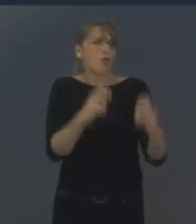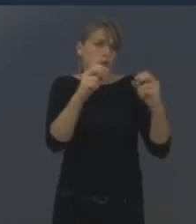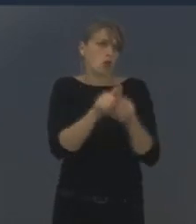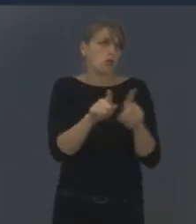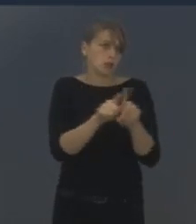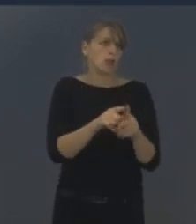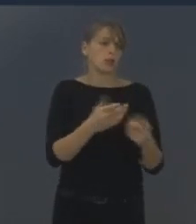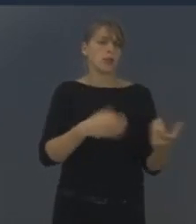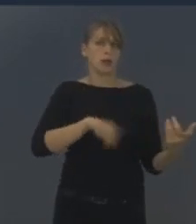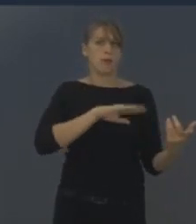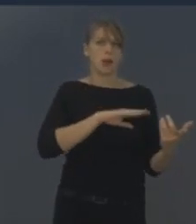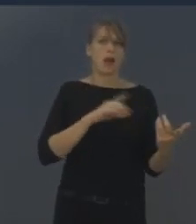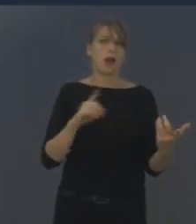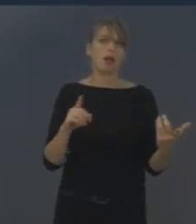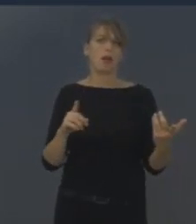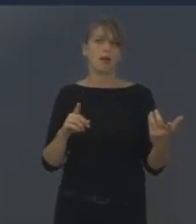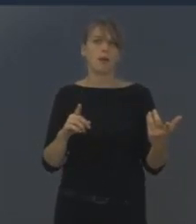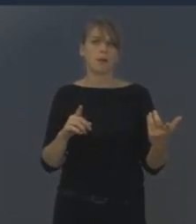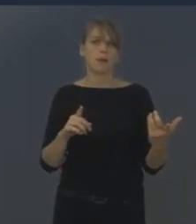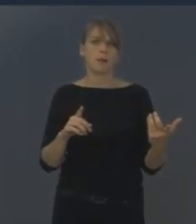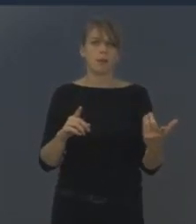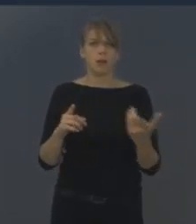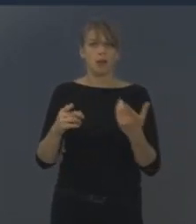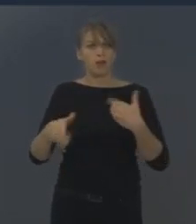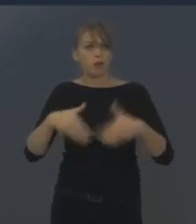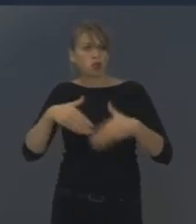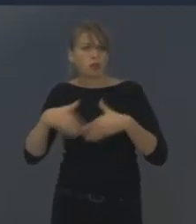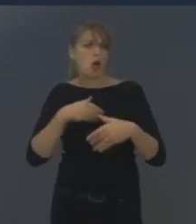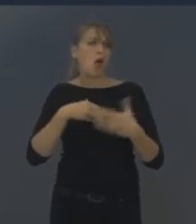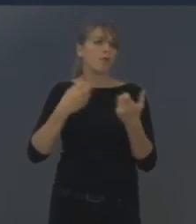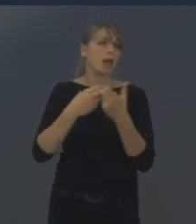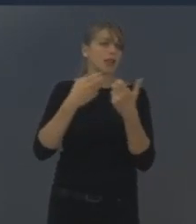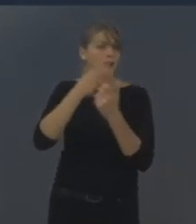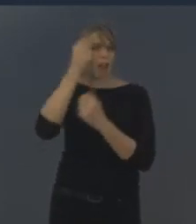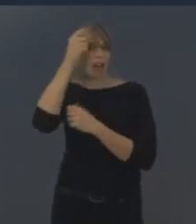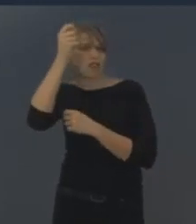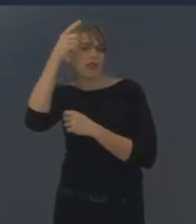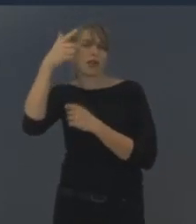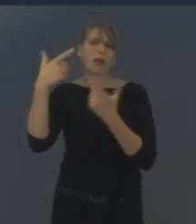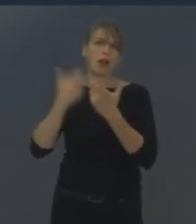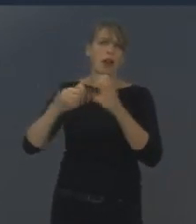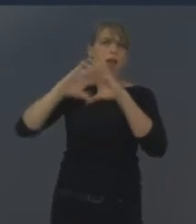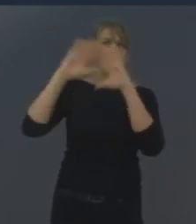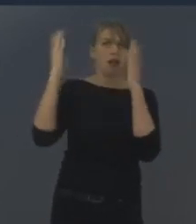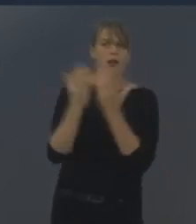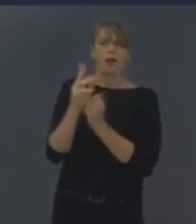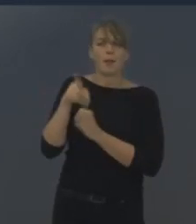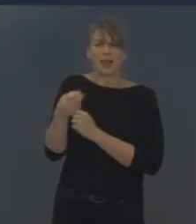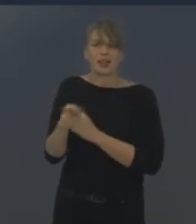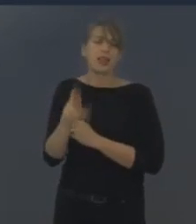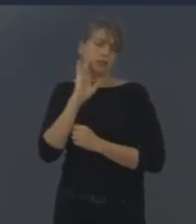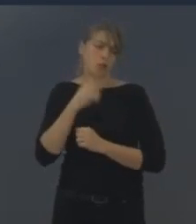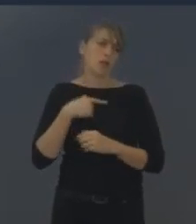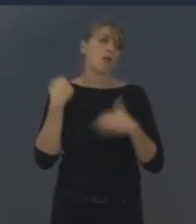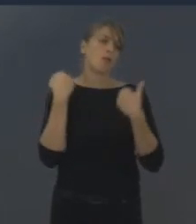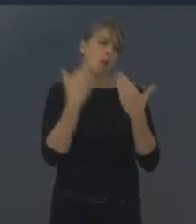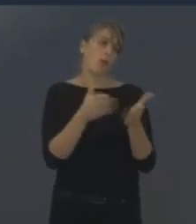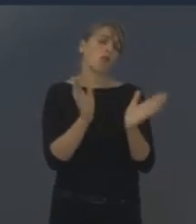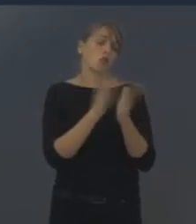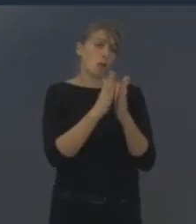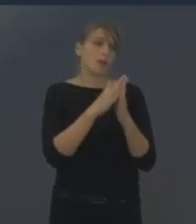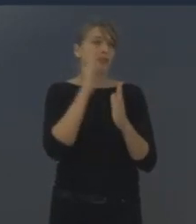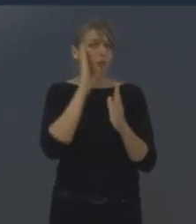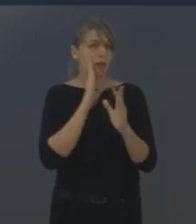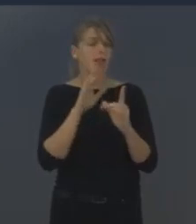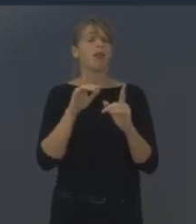évoqué au cours de nos interventions précédentes, qui contribuent à l'ingénierie des territoires des parcs. Tel est le sens de cet amendement, maintenir le